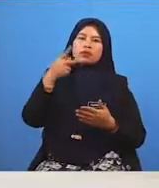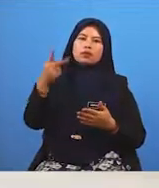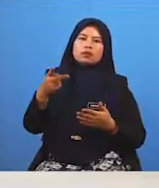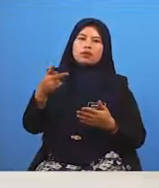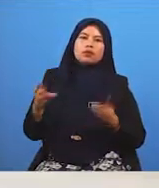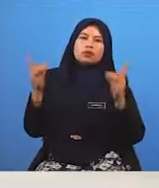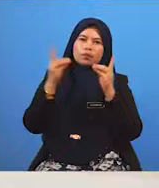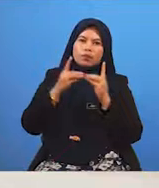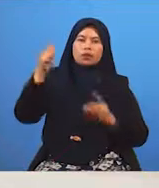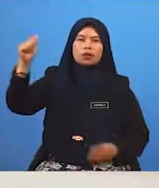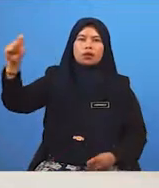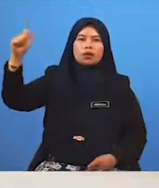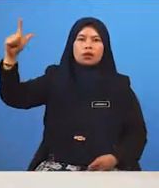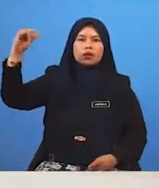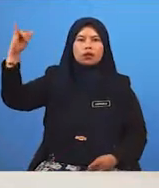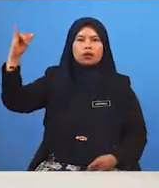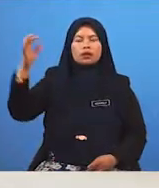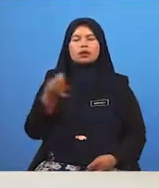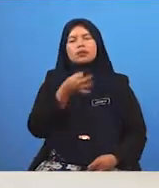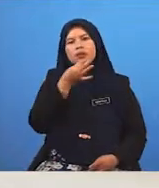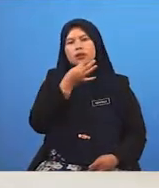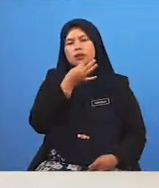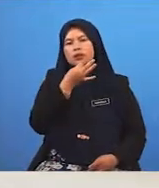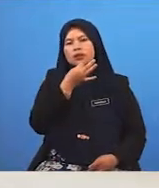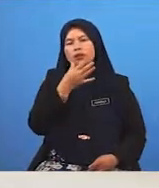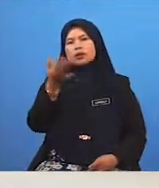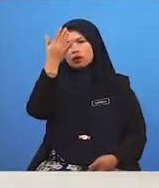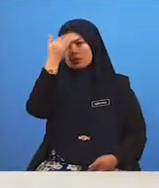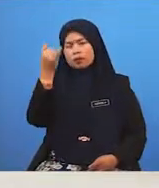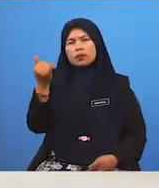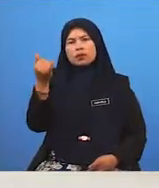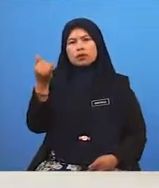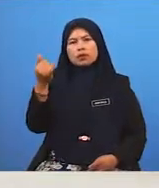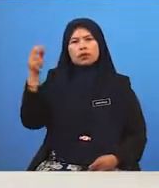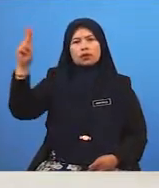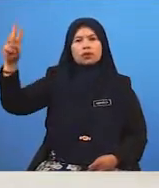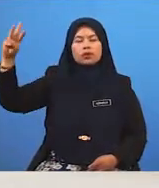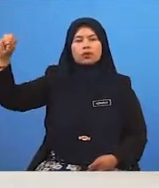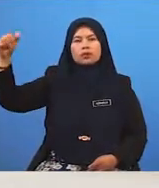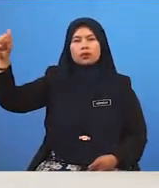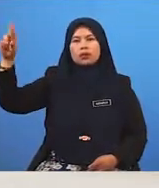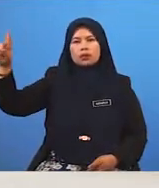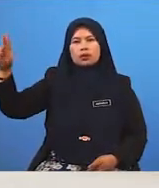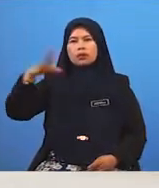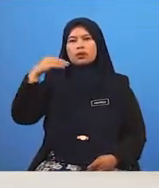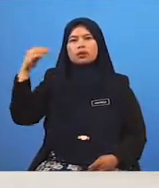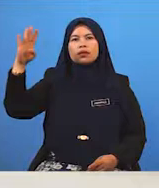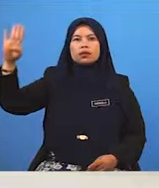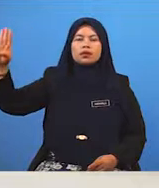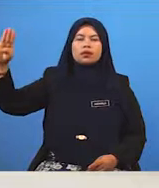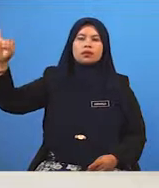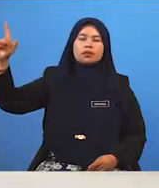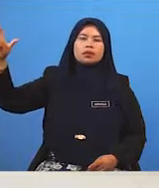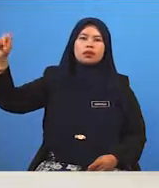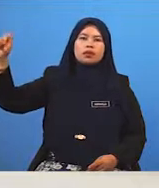Talib. Orang Badwi itu merasa hairan. Bukankah Sayyidina Umar dan Sayyidina Bilal adalah antara sahabat Nabi yang paling